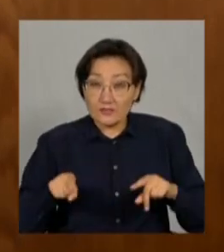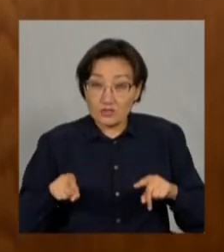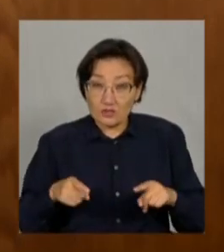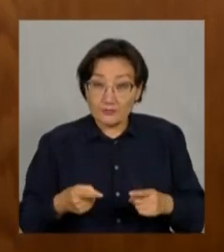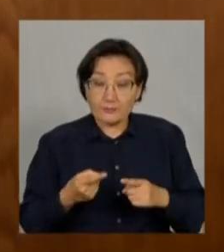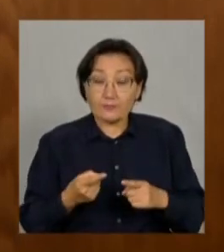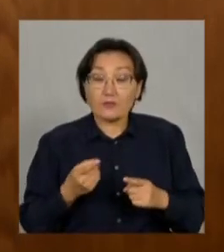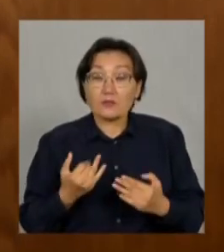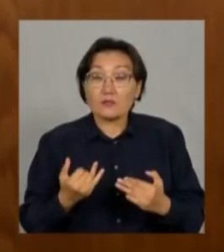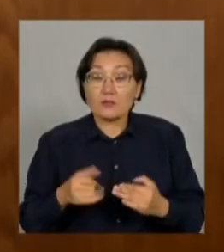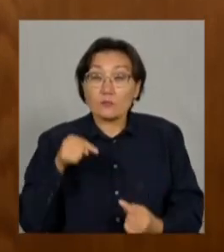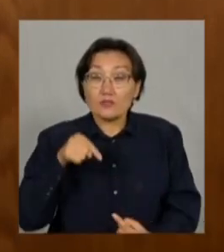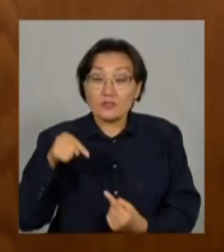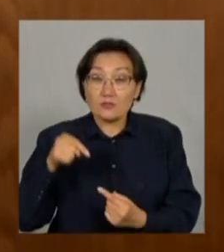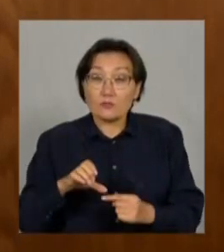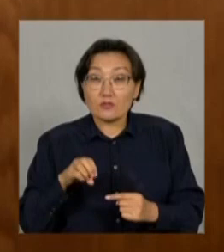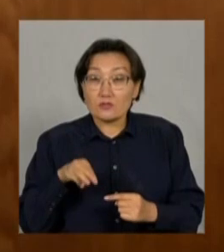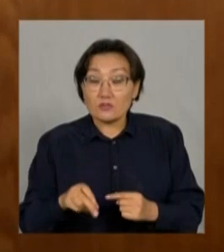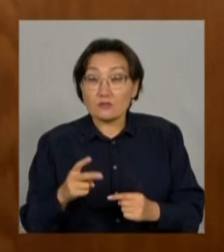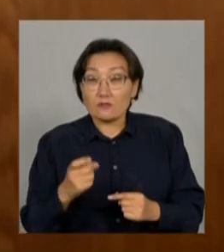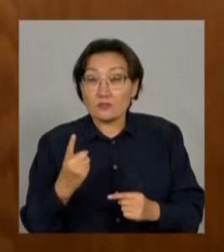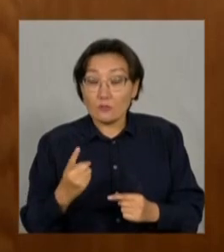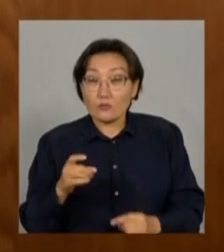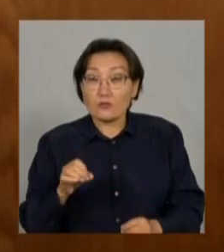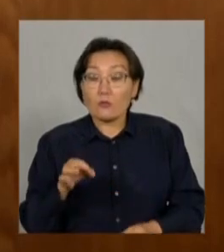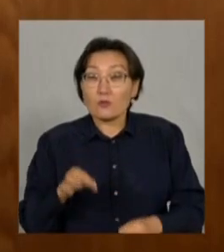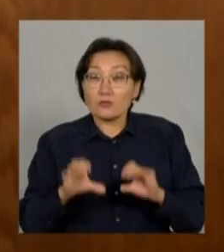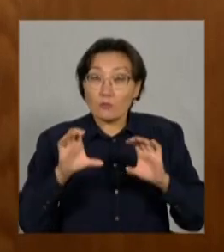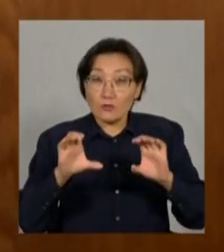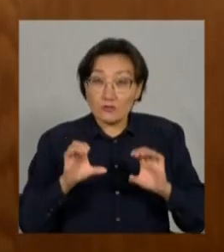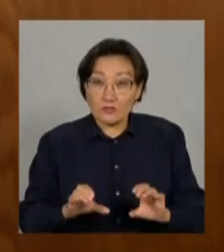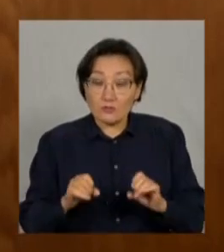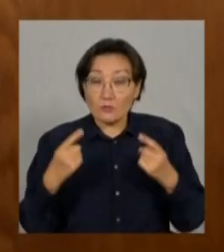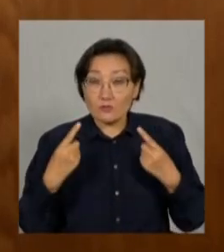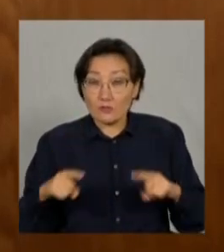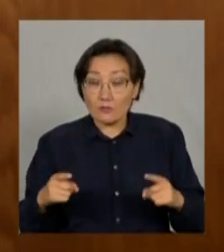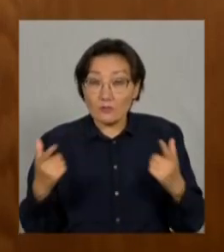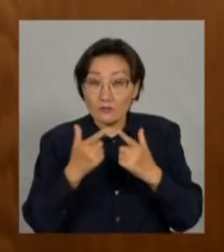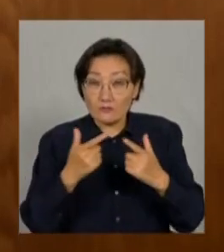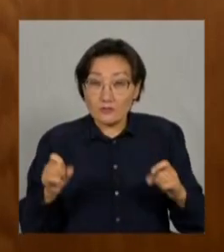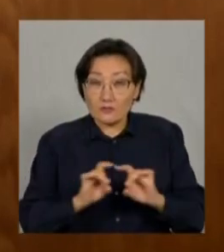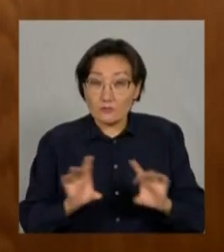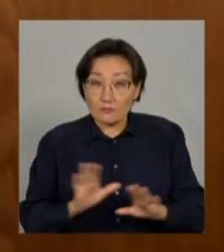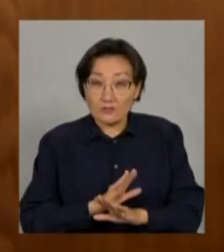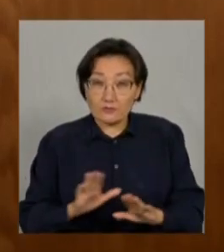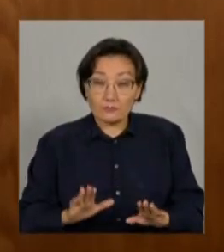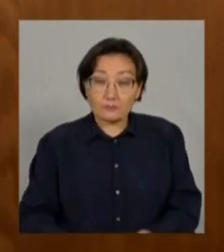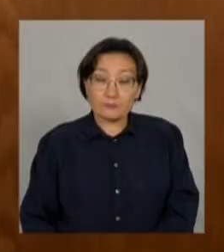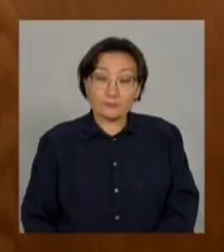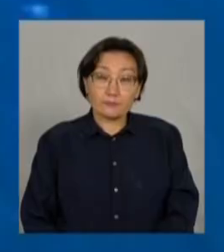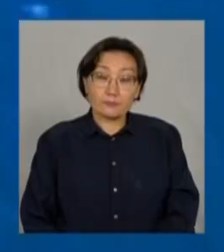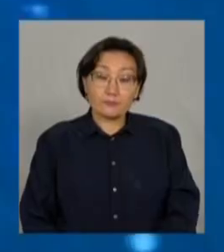временного содержания. В соответствии со статьей 201 Уголовно-процессуального кодекса иная информация распространению не подлежит.